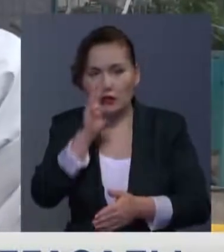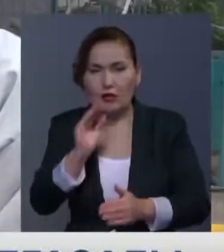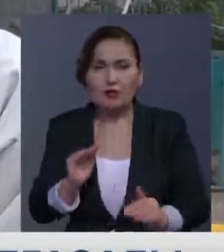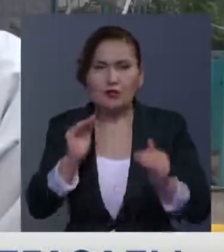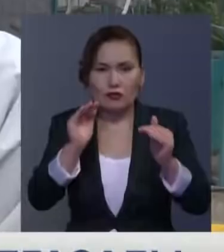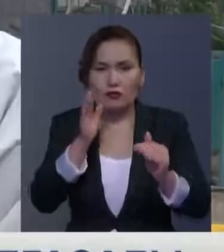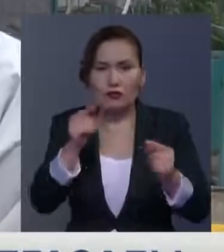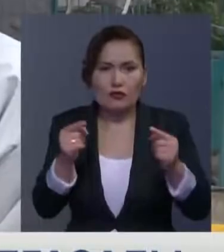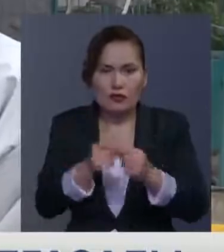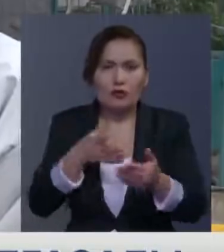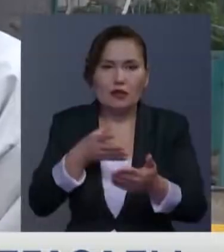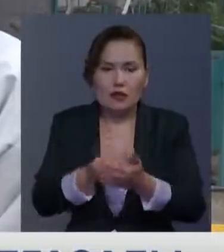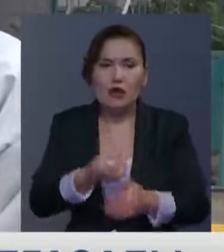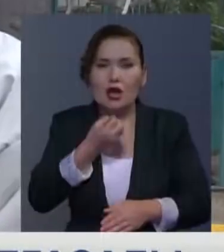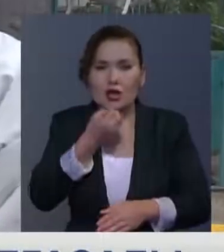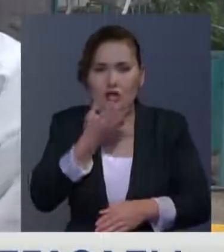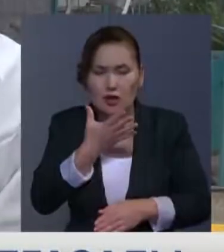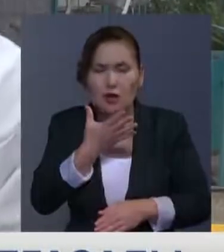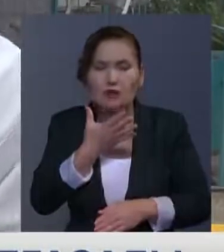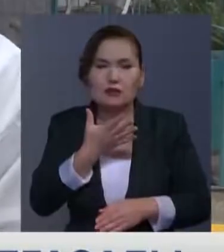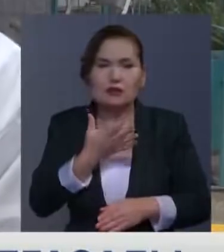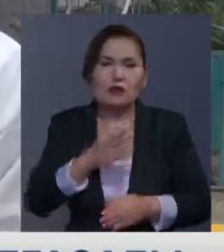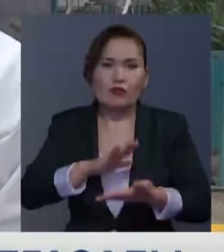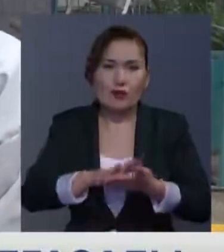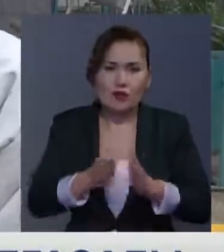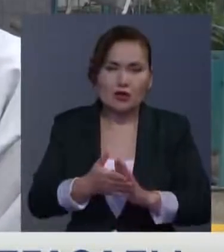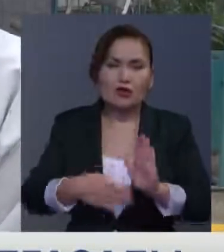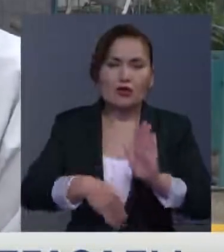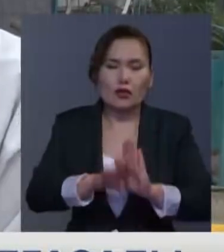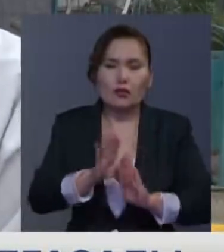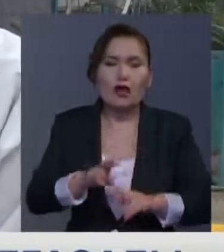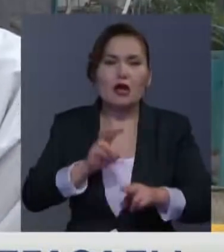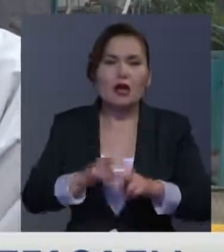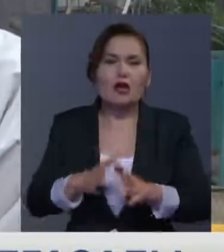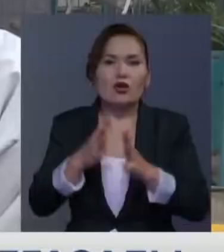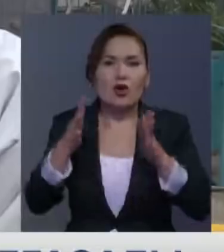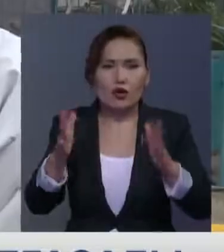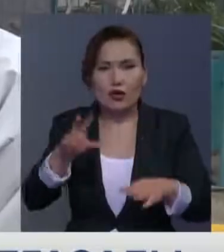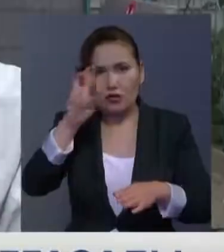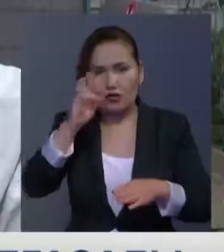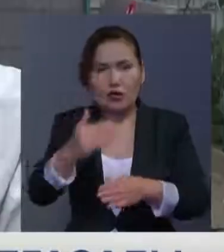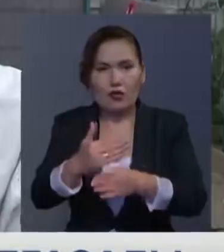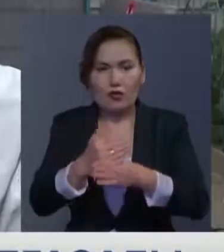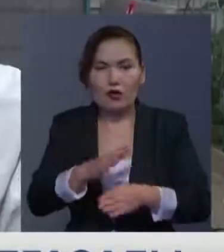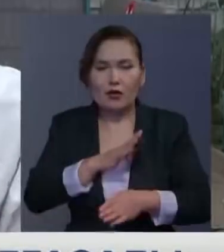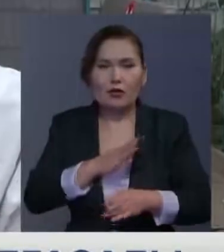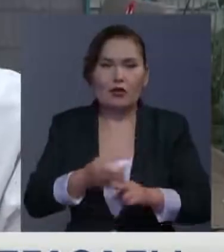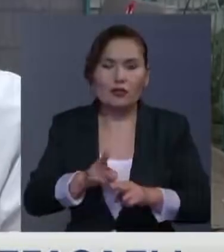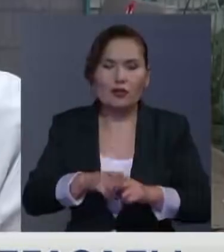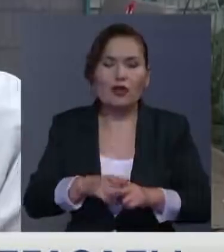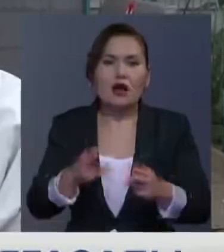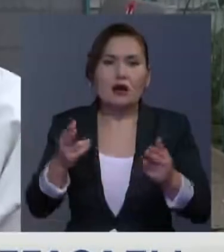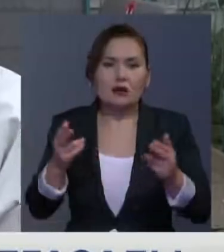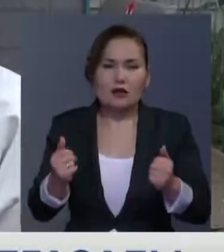отырды, өте жақсы сезілді. Ойлайым, дәрігерлерге өте көмек болған. Тойсыз қазақ болмайды,